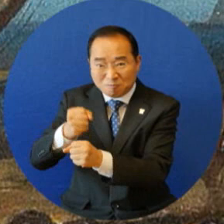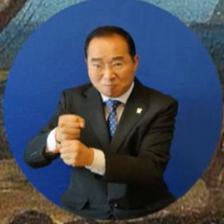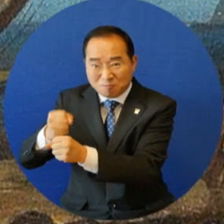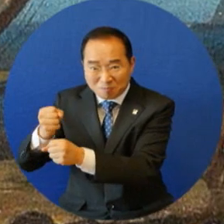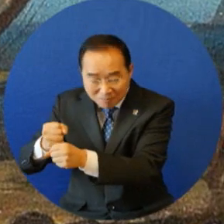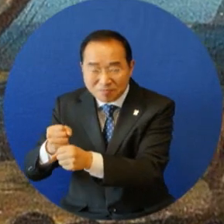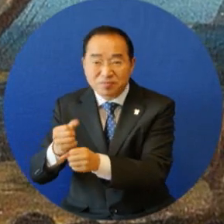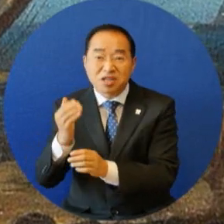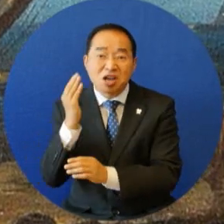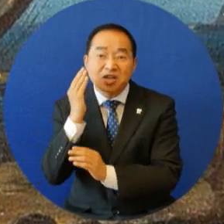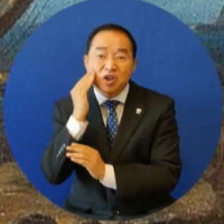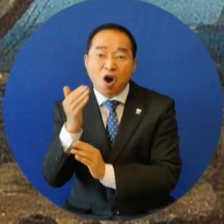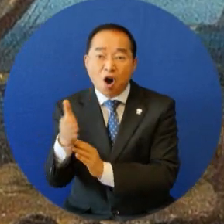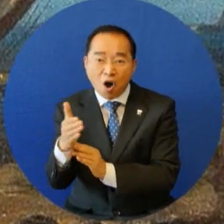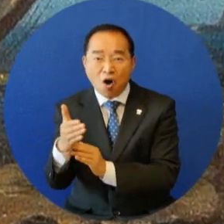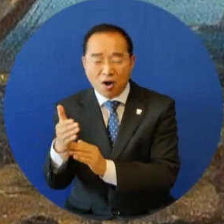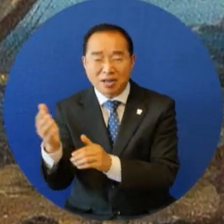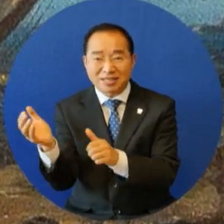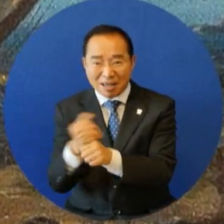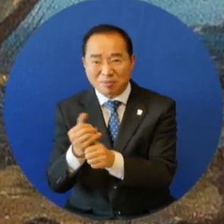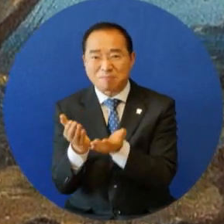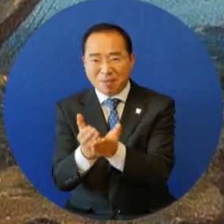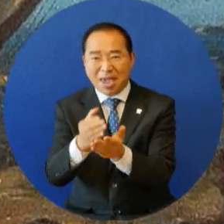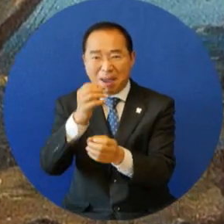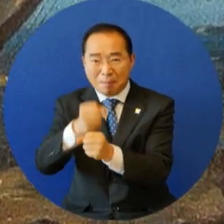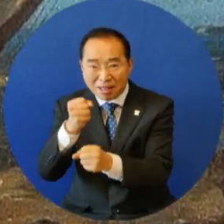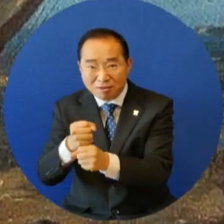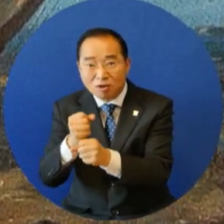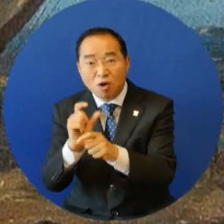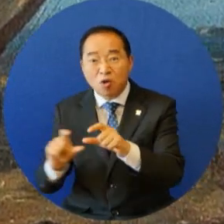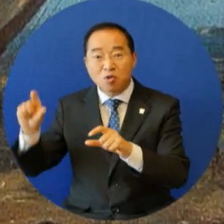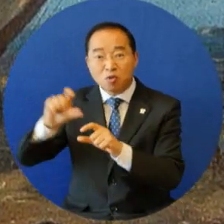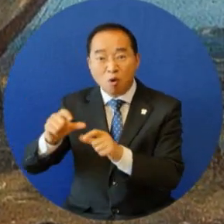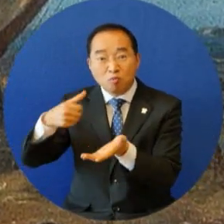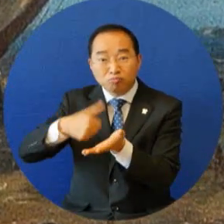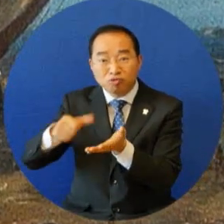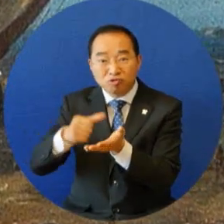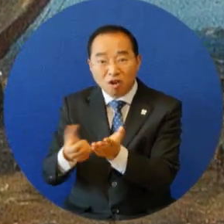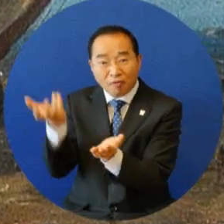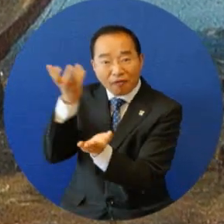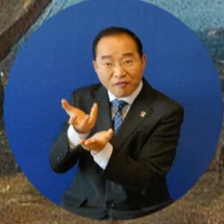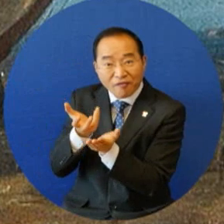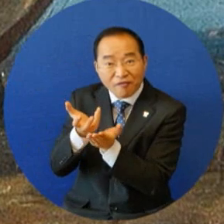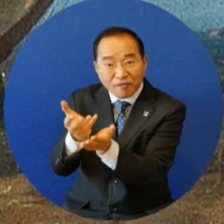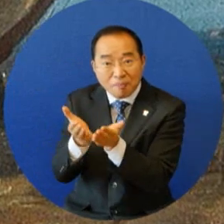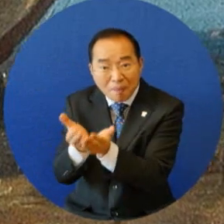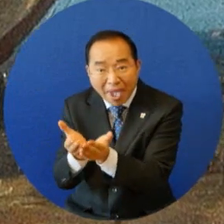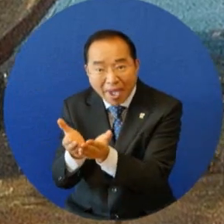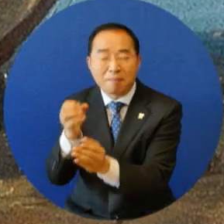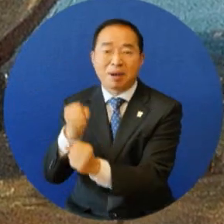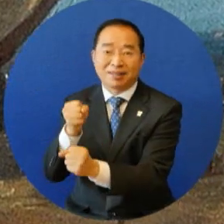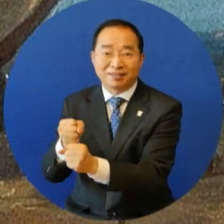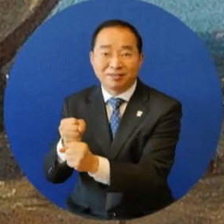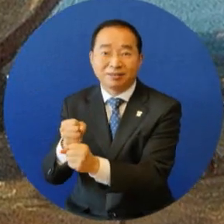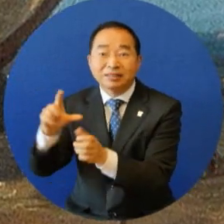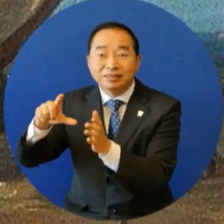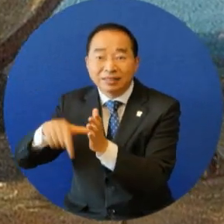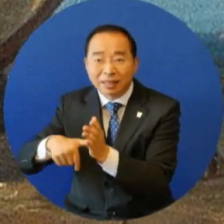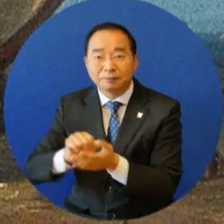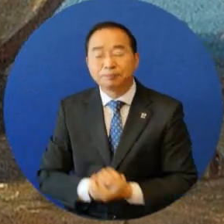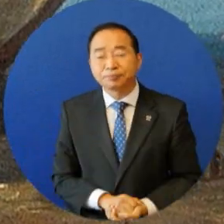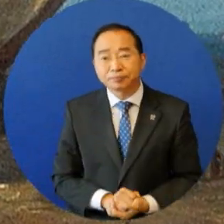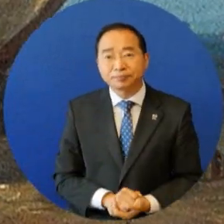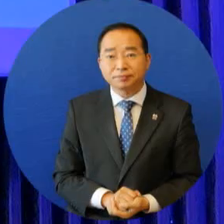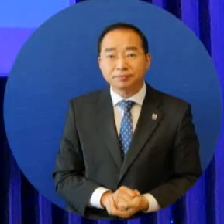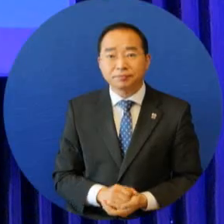많이 만들면서 고기잡이 배만 만드는 게 아니라 화물선을 만들기 시작했습니다. 그런데 그 당시